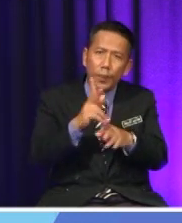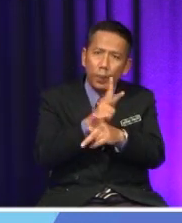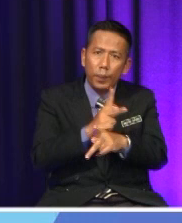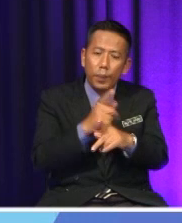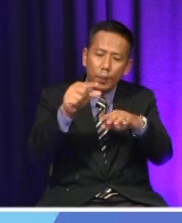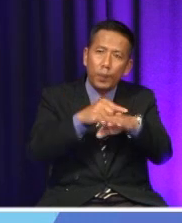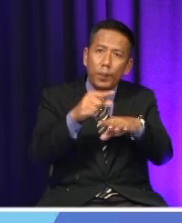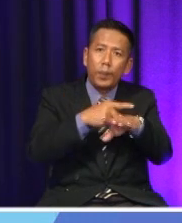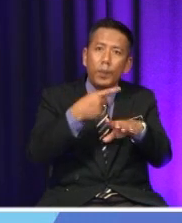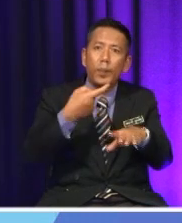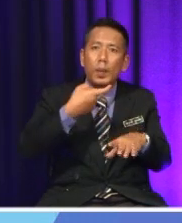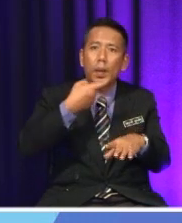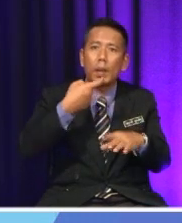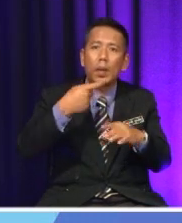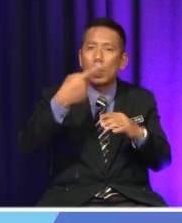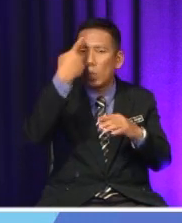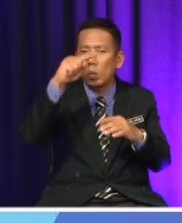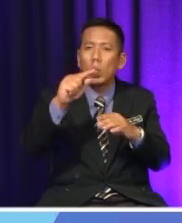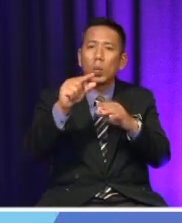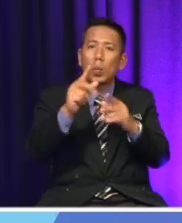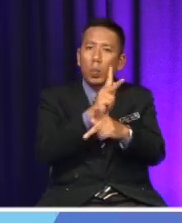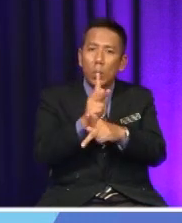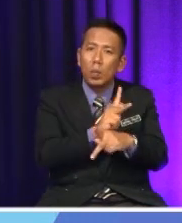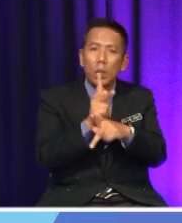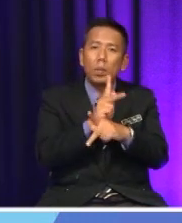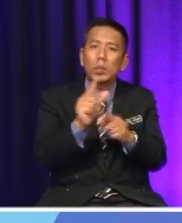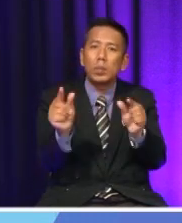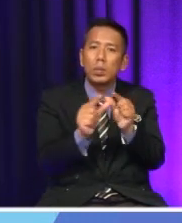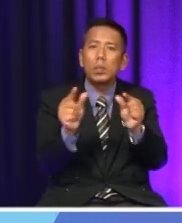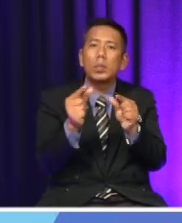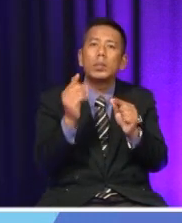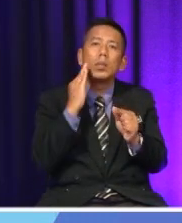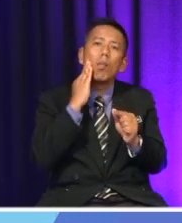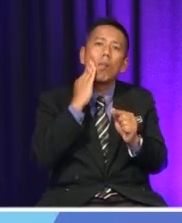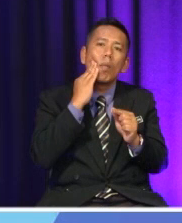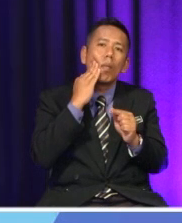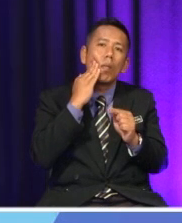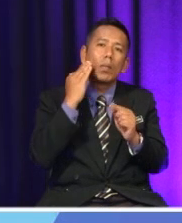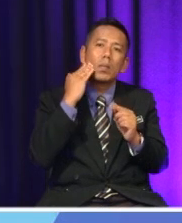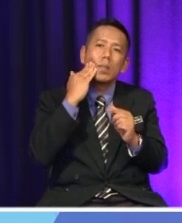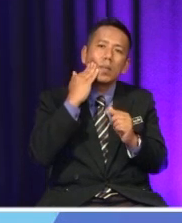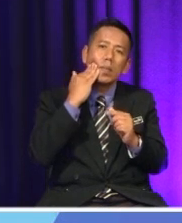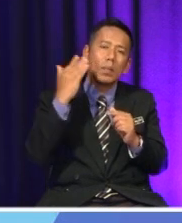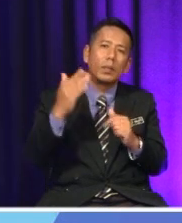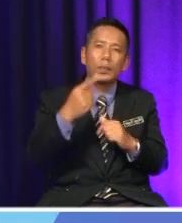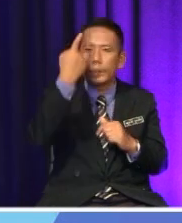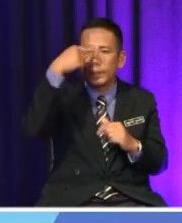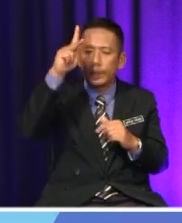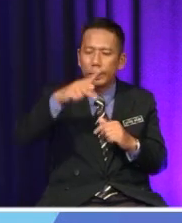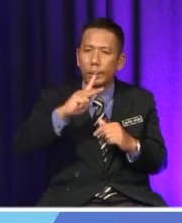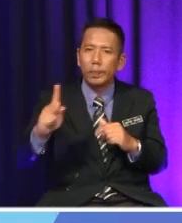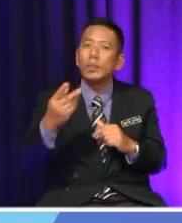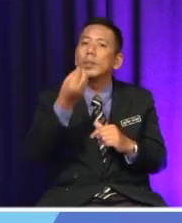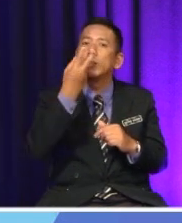untuk mengawalnya pergerakan kunyahan dengan memegang pipi warga emas ya untuk membersihkan makanan